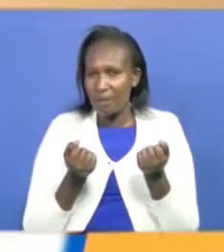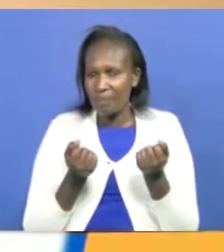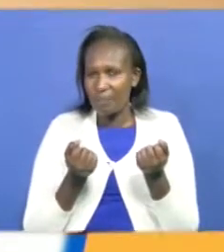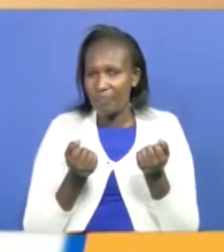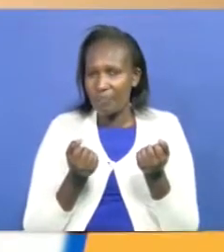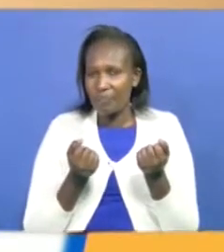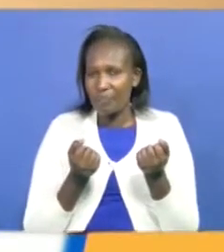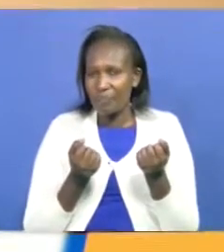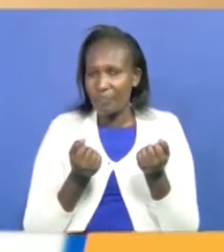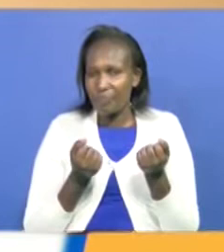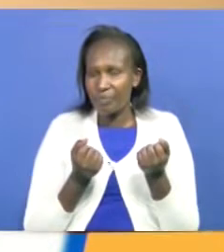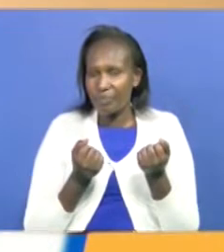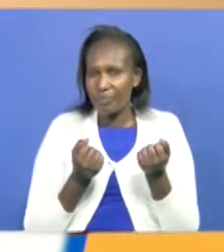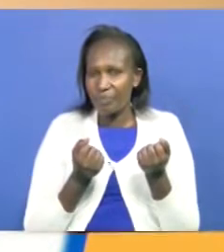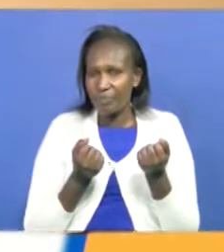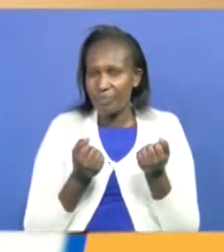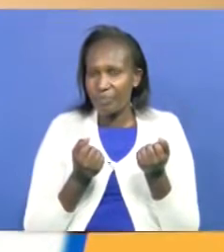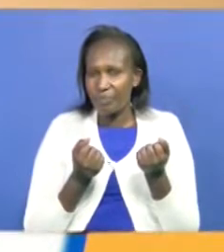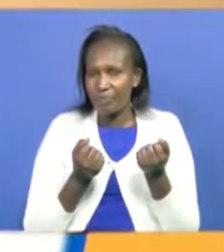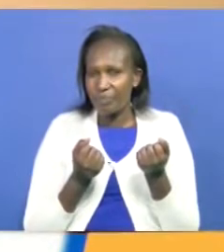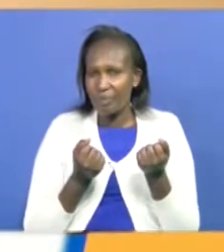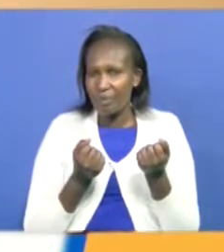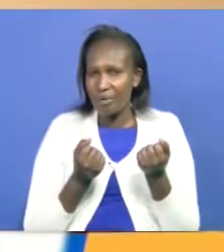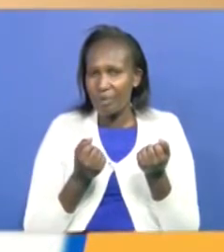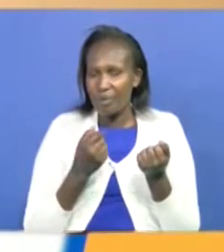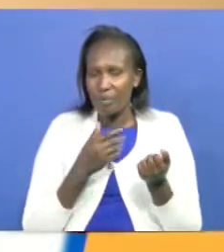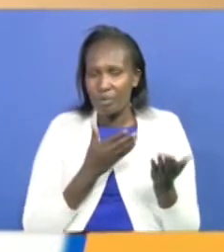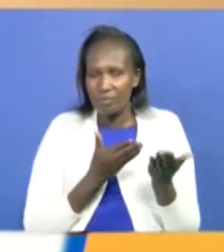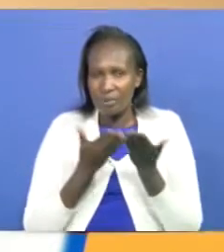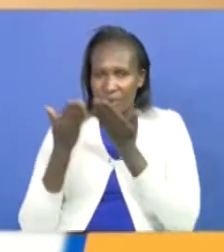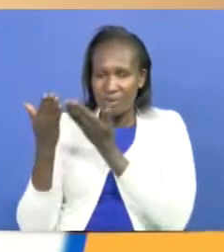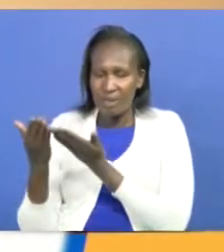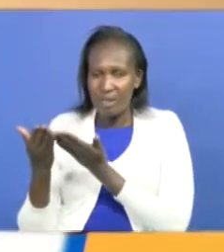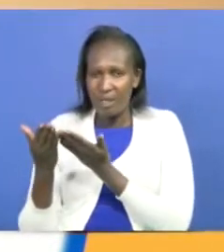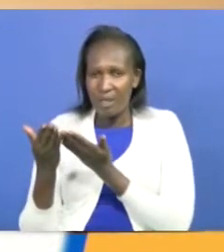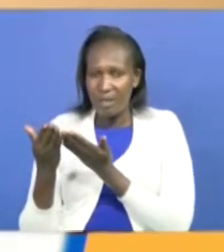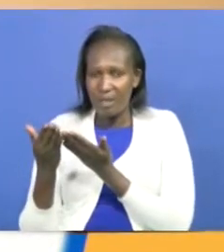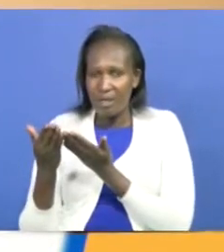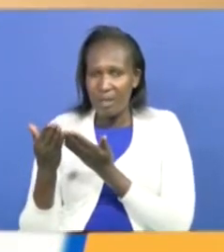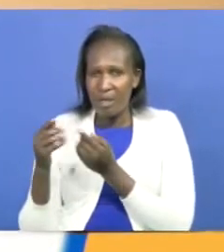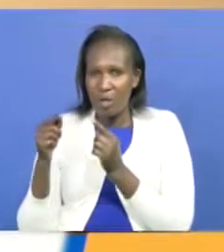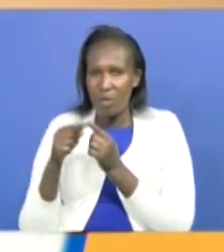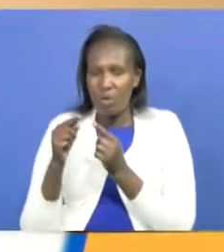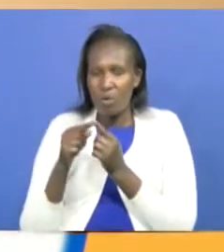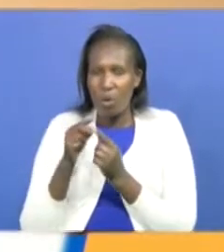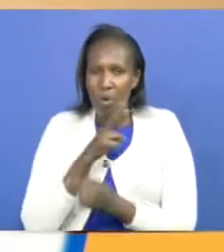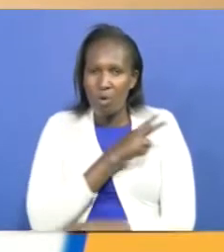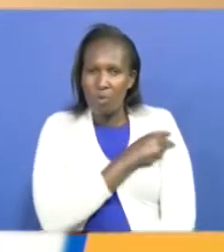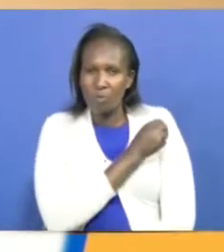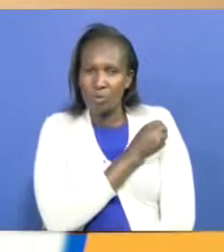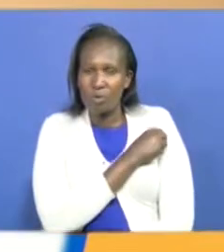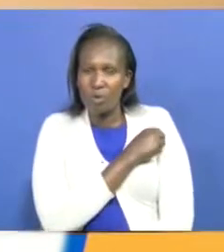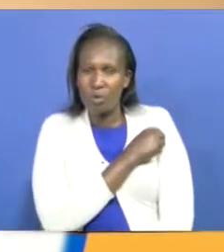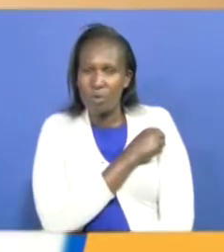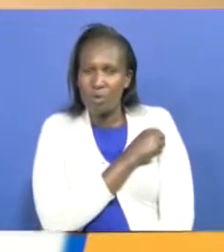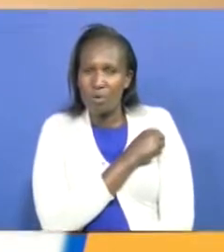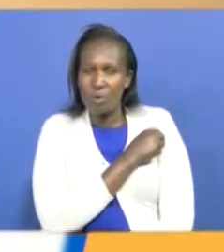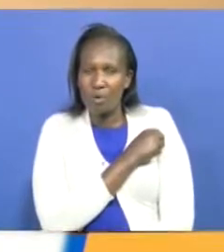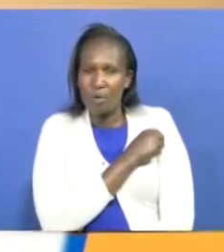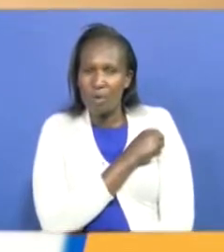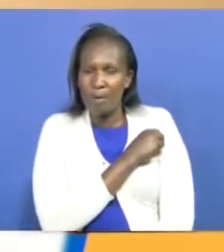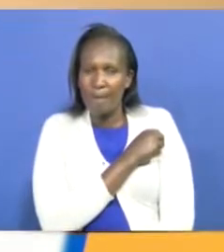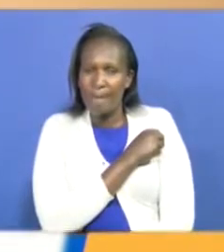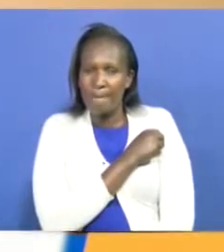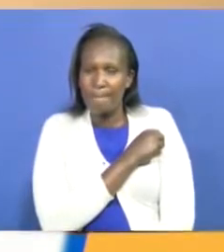And then I was taken to Coast Provincial General Hospital,